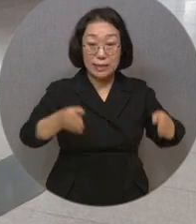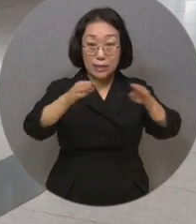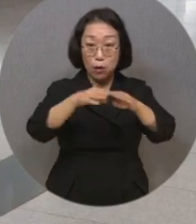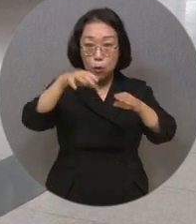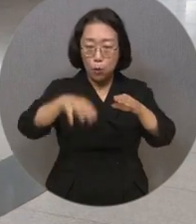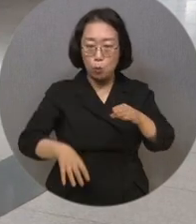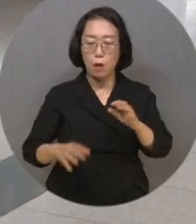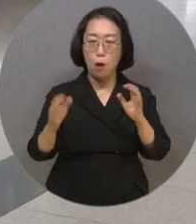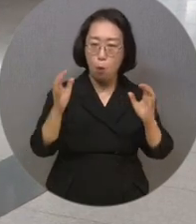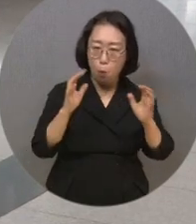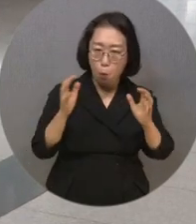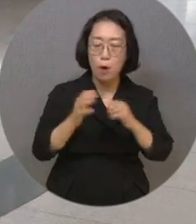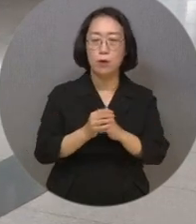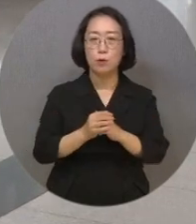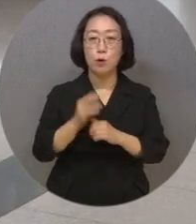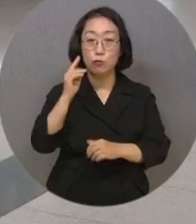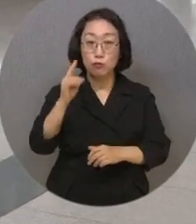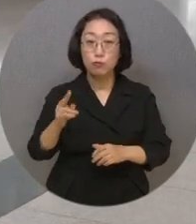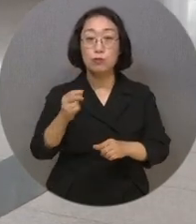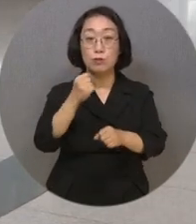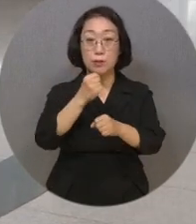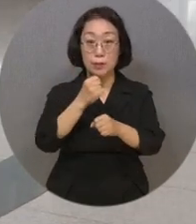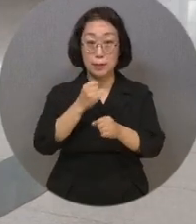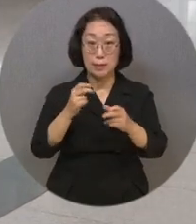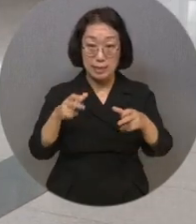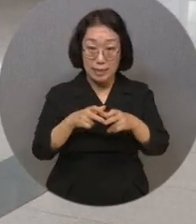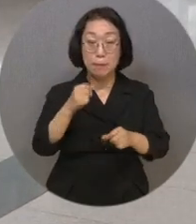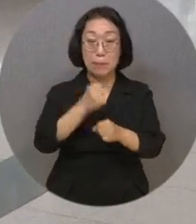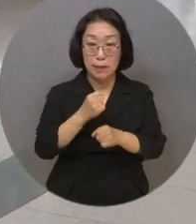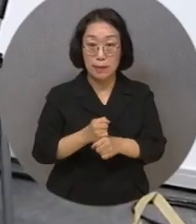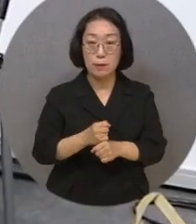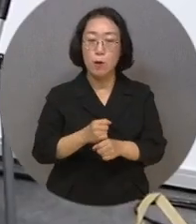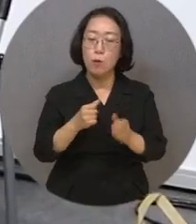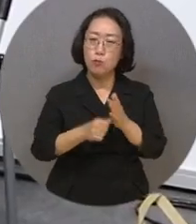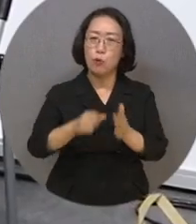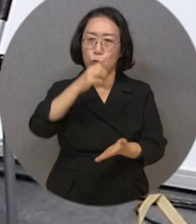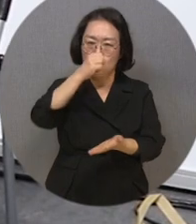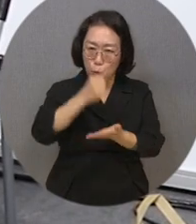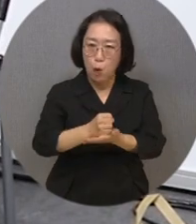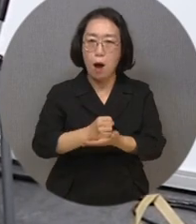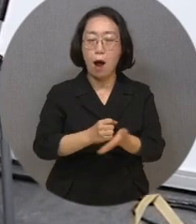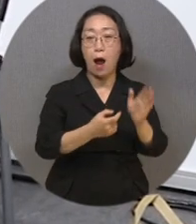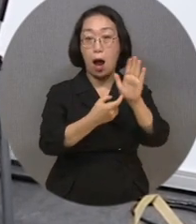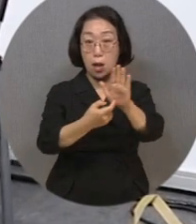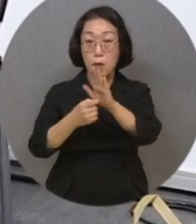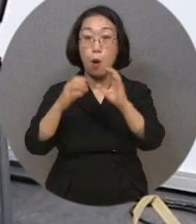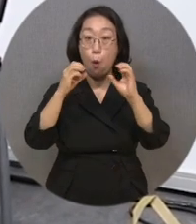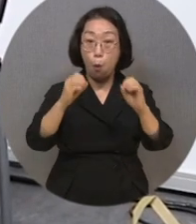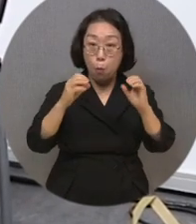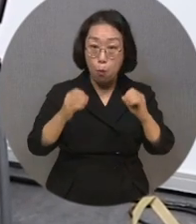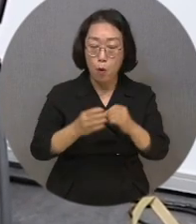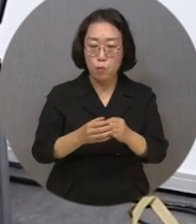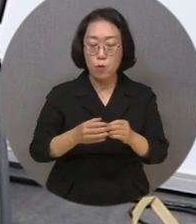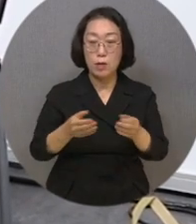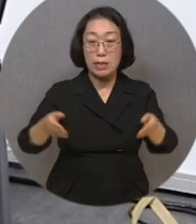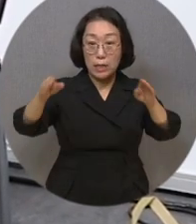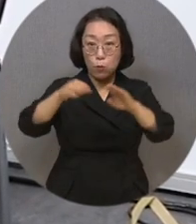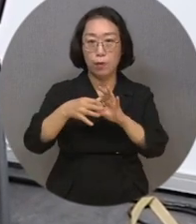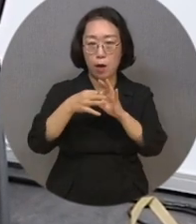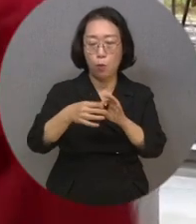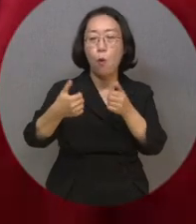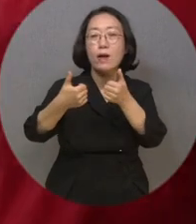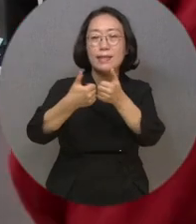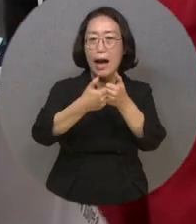상담회를 통해 중증장애인 생산품의 우수한 품질을 알리고 구매 수요가 있는 기관과의 1대1 매칭